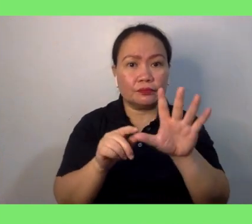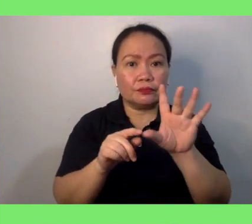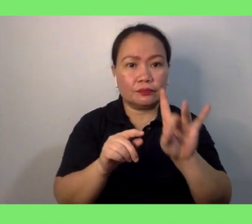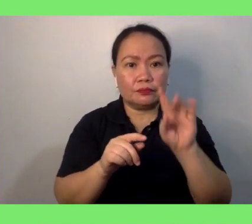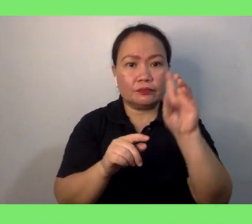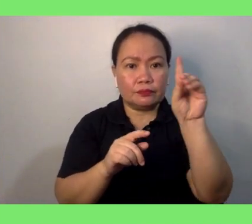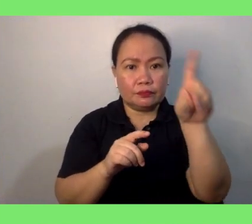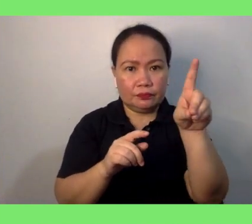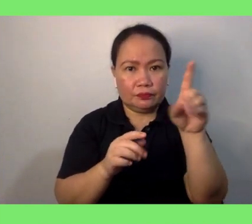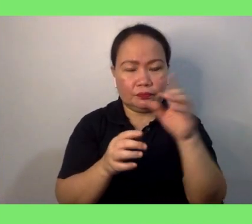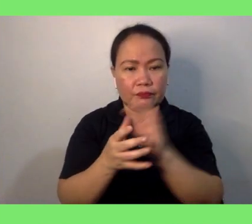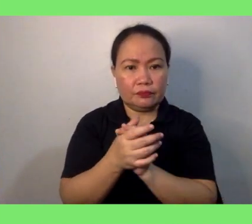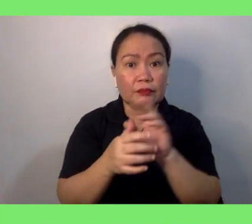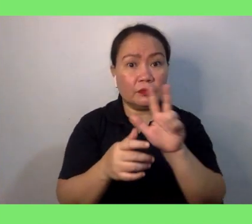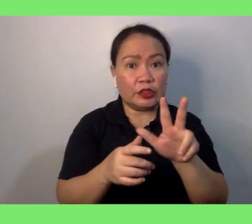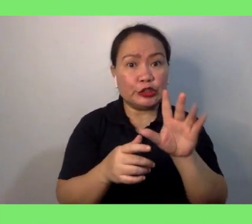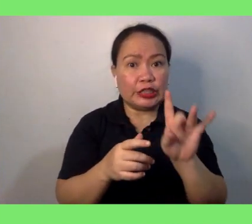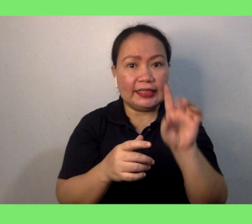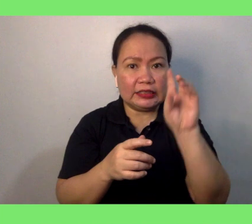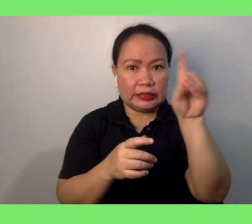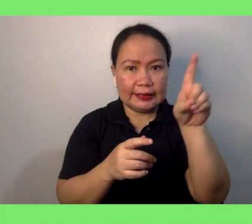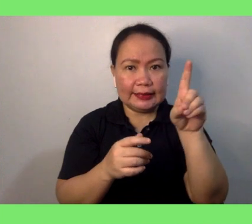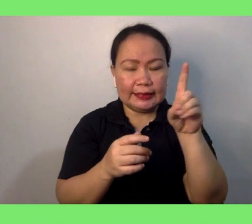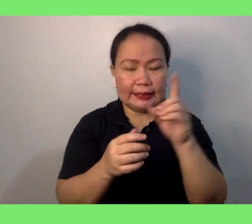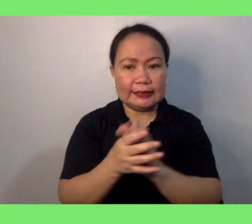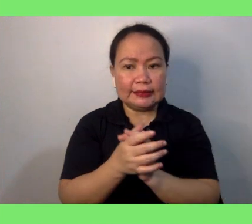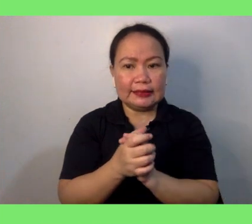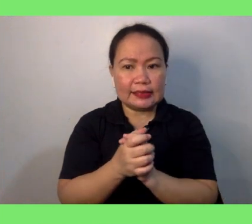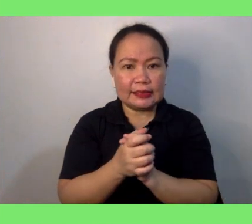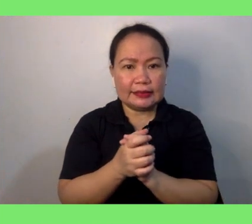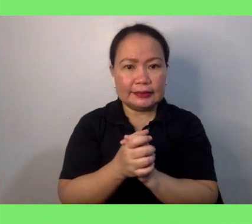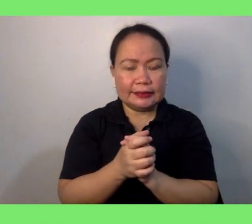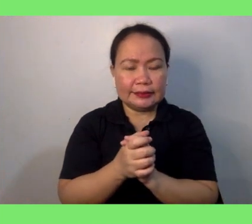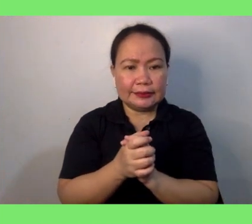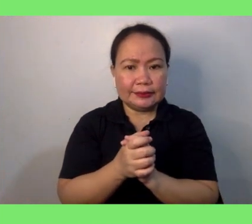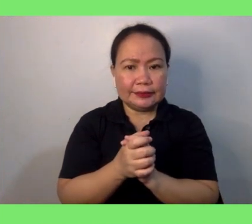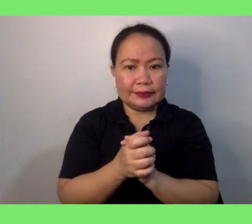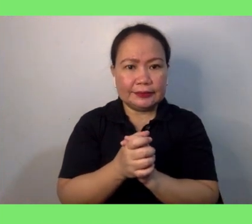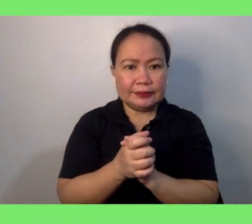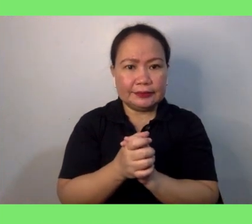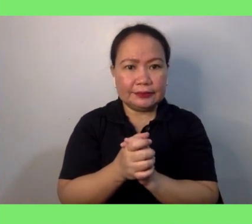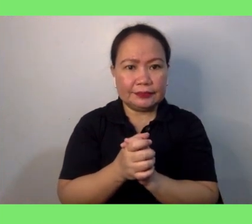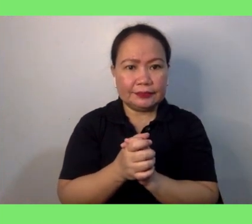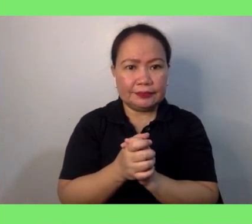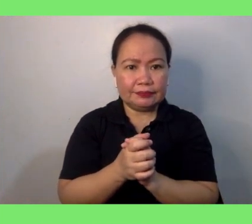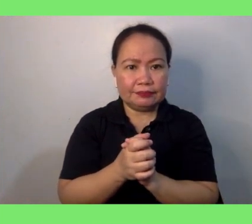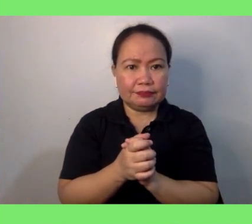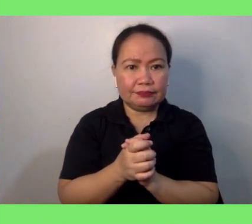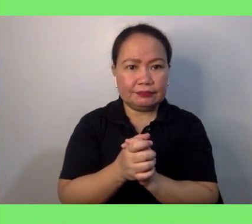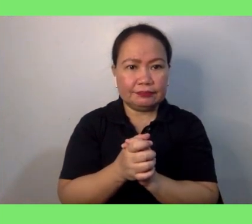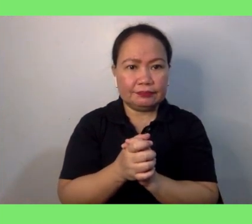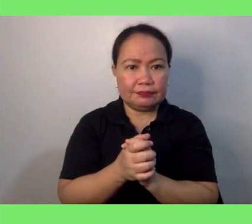measure of angle Z is equal to 38. Okay? So, therefore,